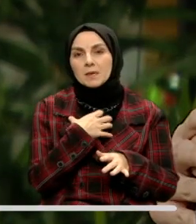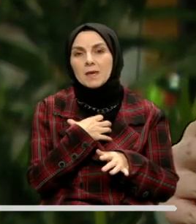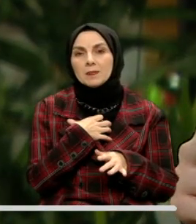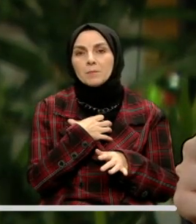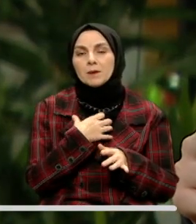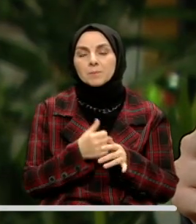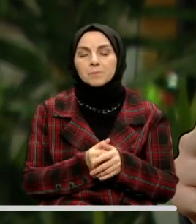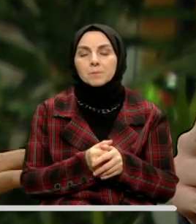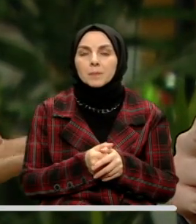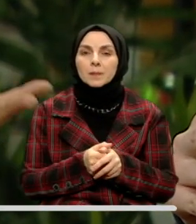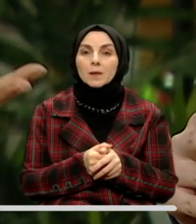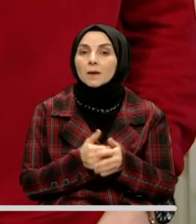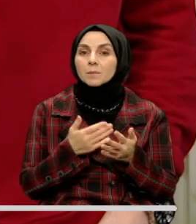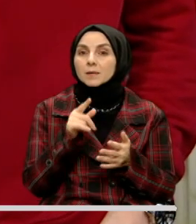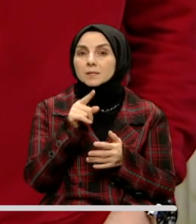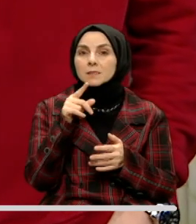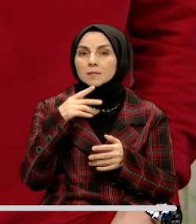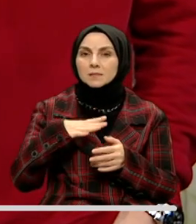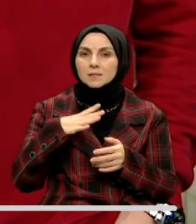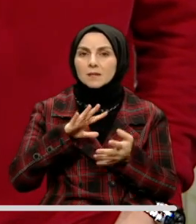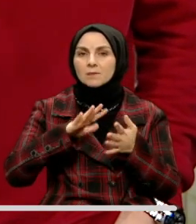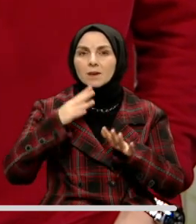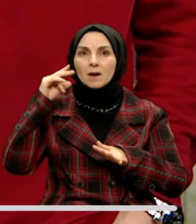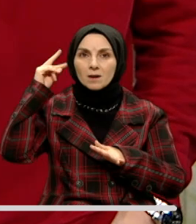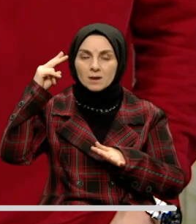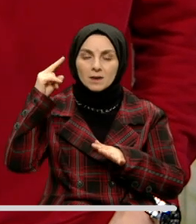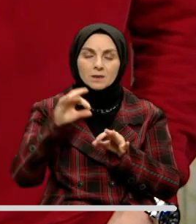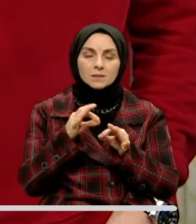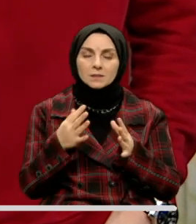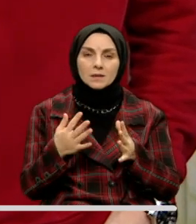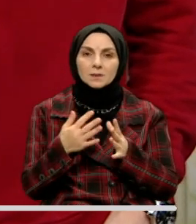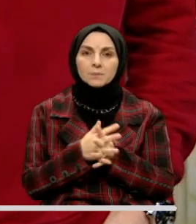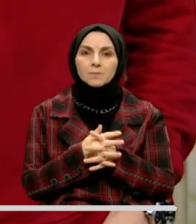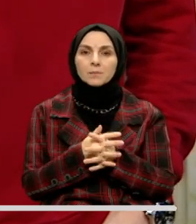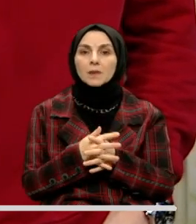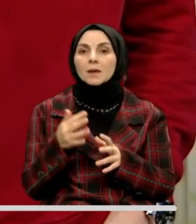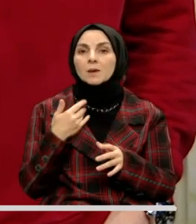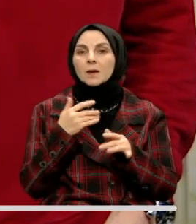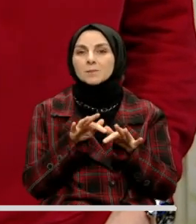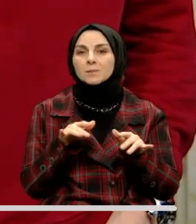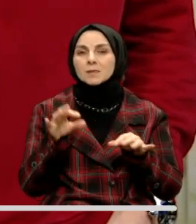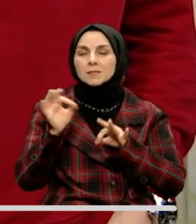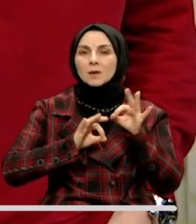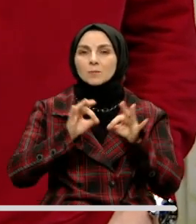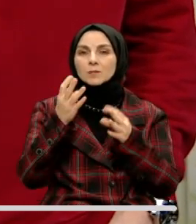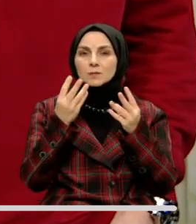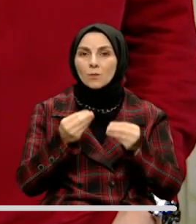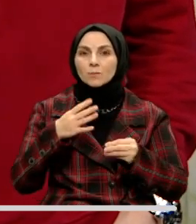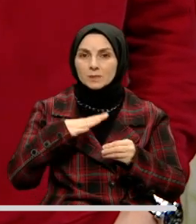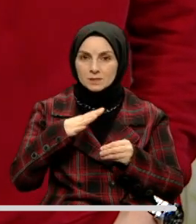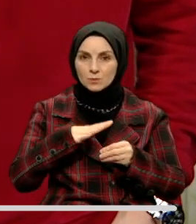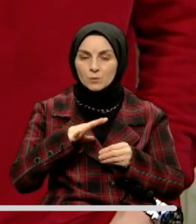Peki, senin isteğin ya da hayalin nedir gelecekte? Ben bilgisayar mühendisi olmak istiyorum